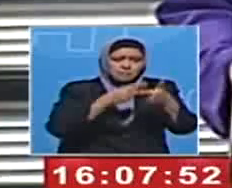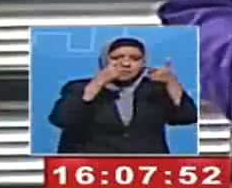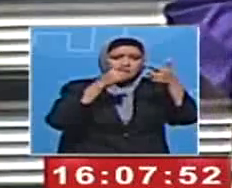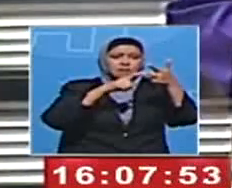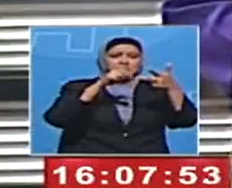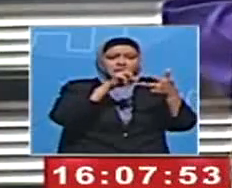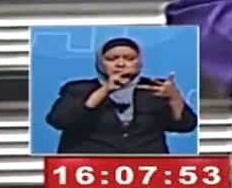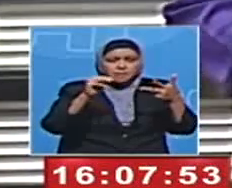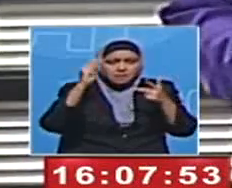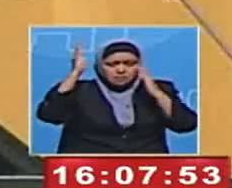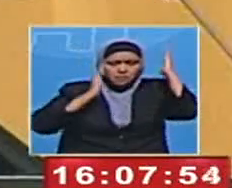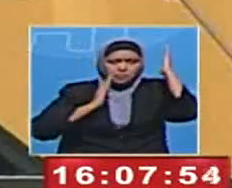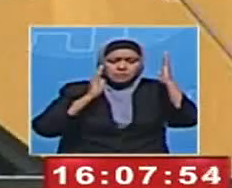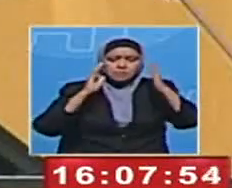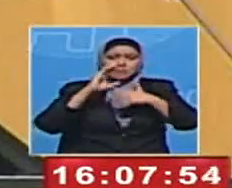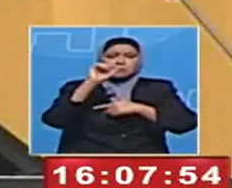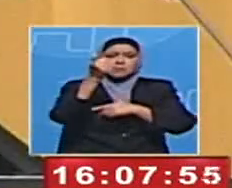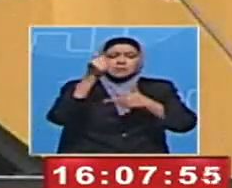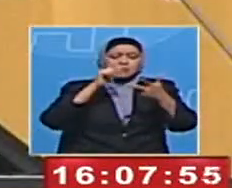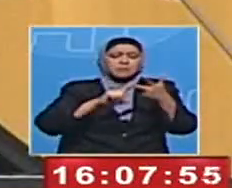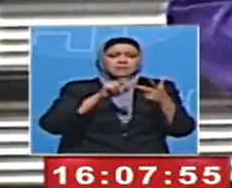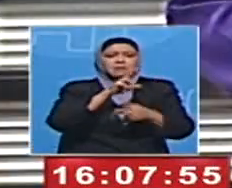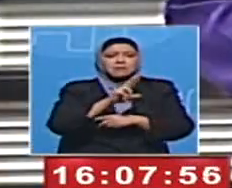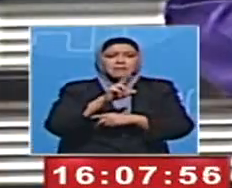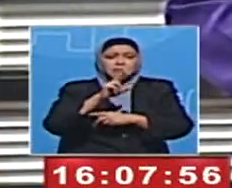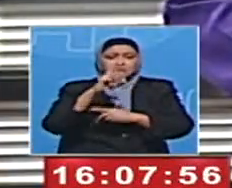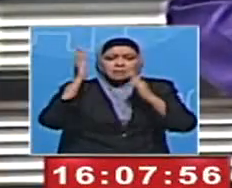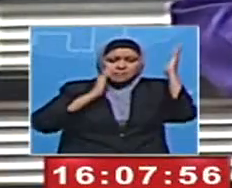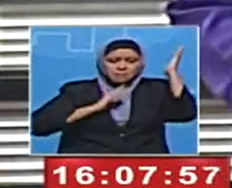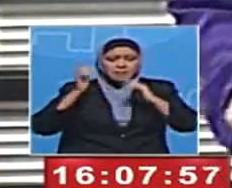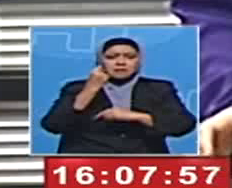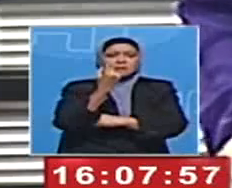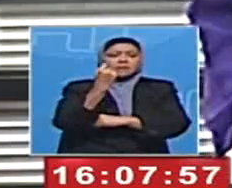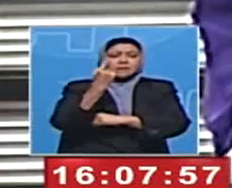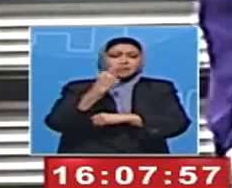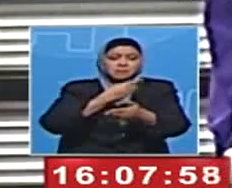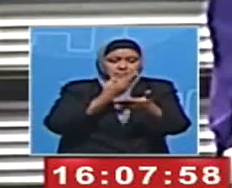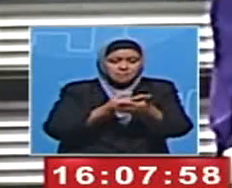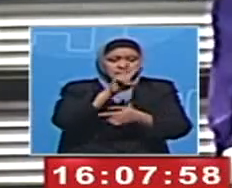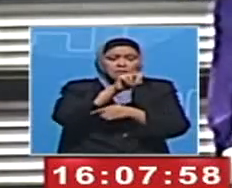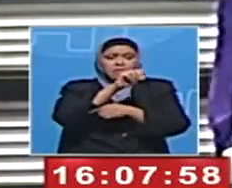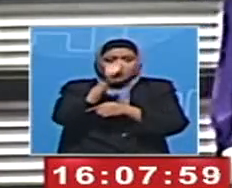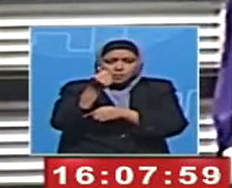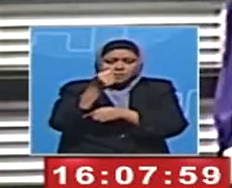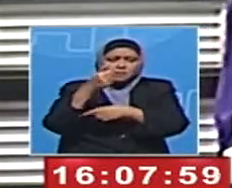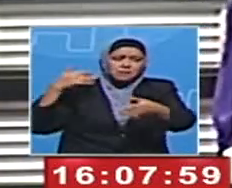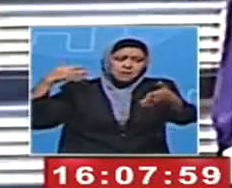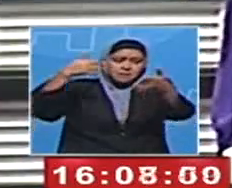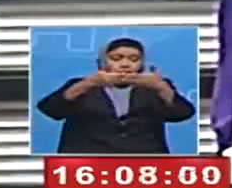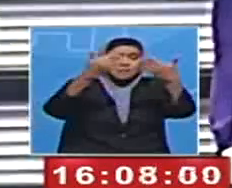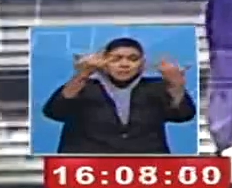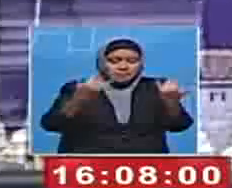Malaysia ke1 rancangan Malaysia ke-1 seterusnya 2010 hinggalah pada hari ini akan